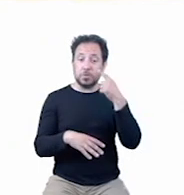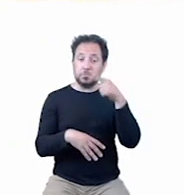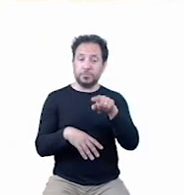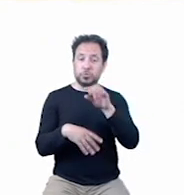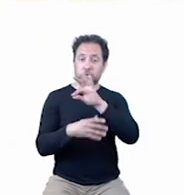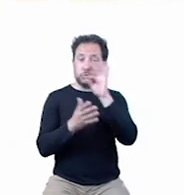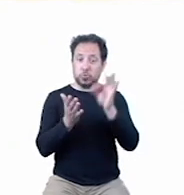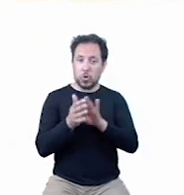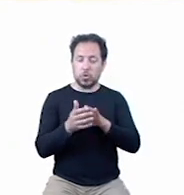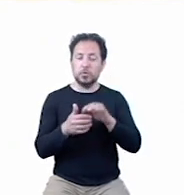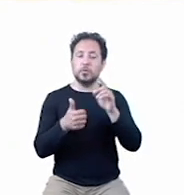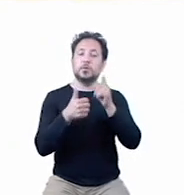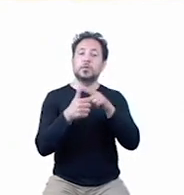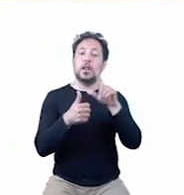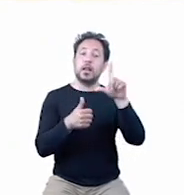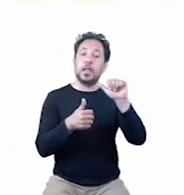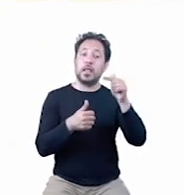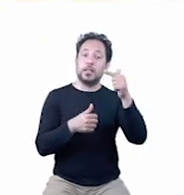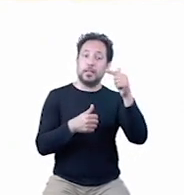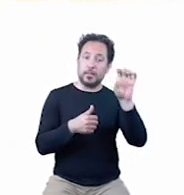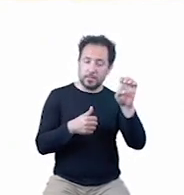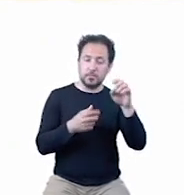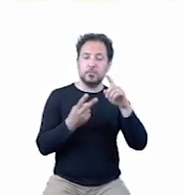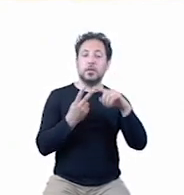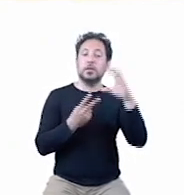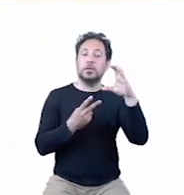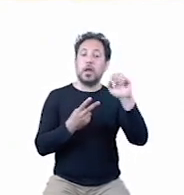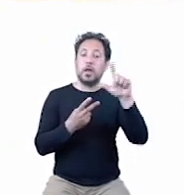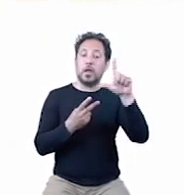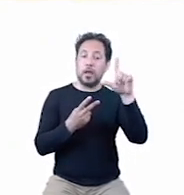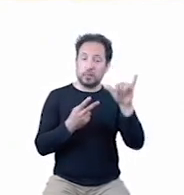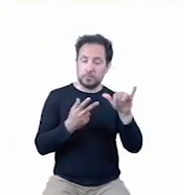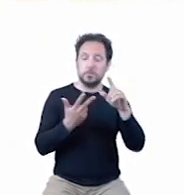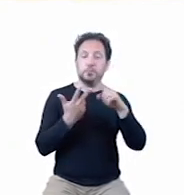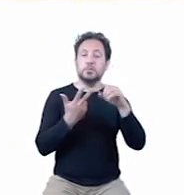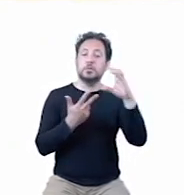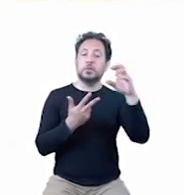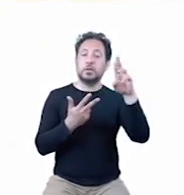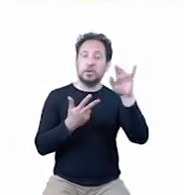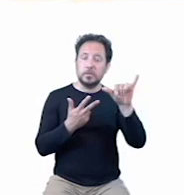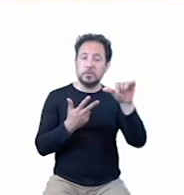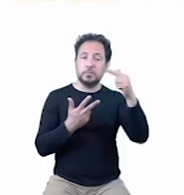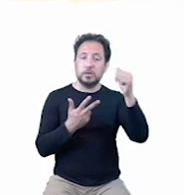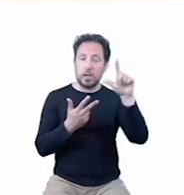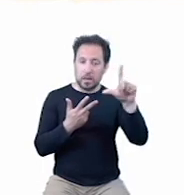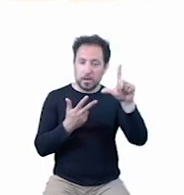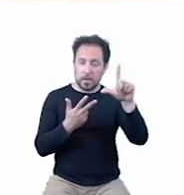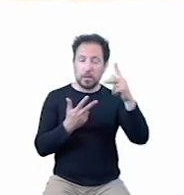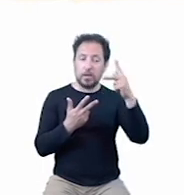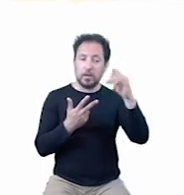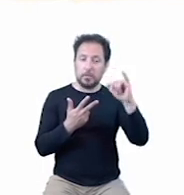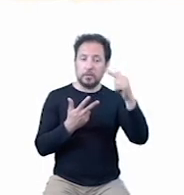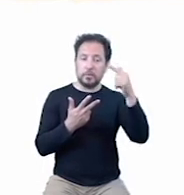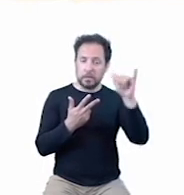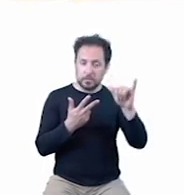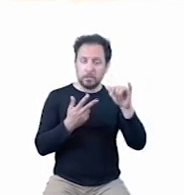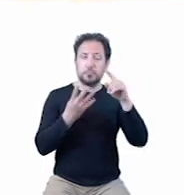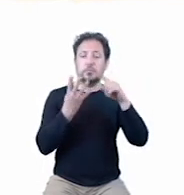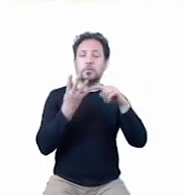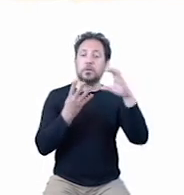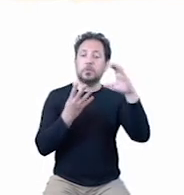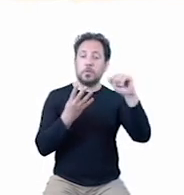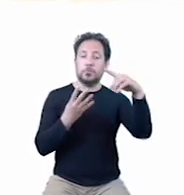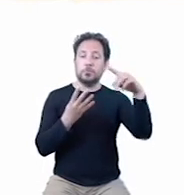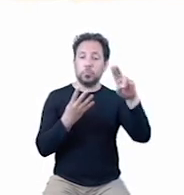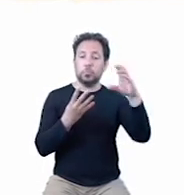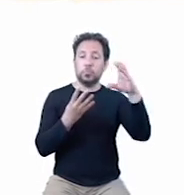da quel giorno Latte Kelly Cristalchitti Cappuccino Misha e